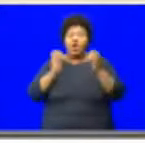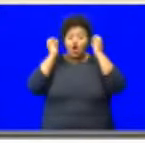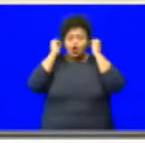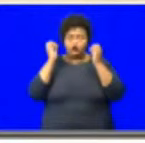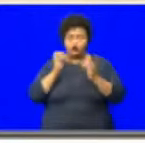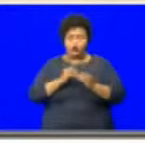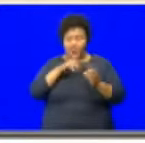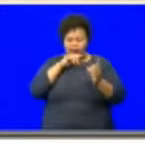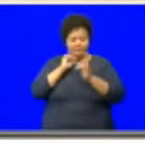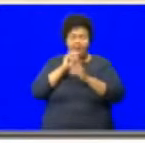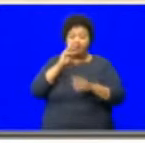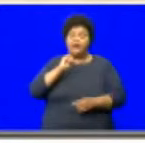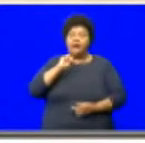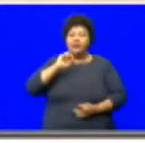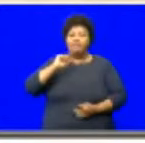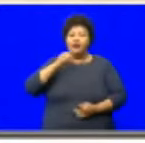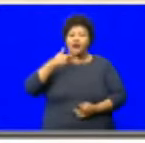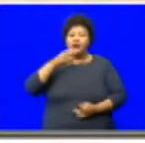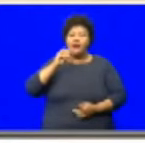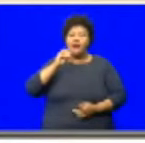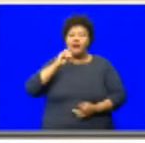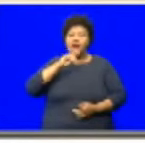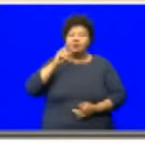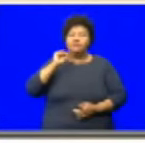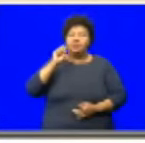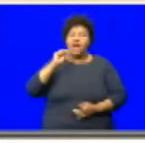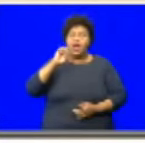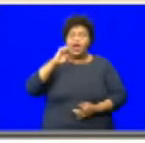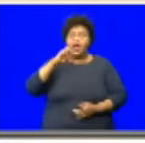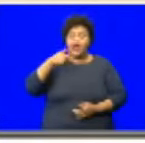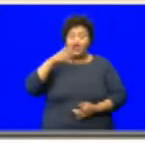kufika kwalomjovo kutawusita kakhulu emaveli vekati le-Afrika